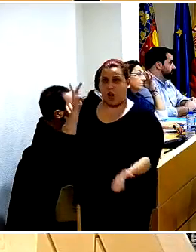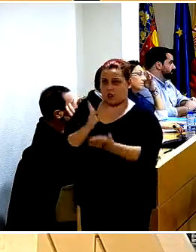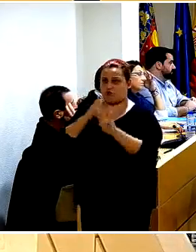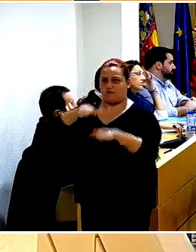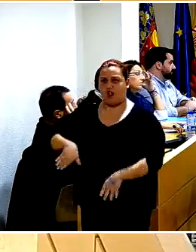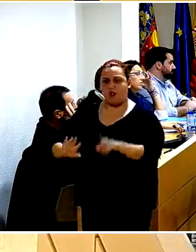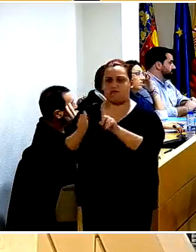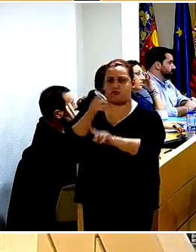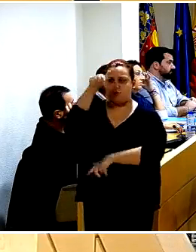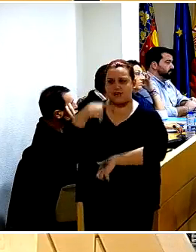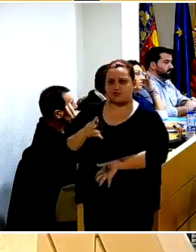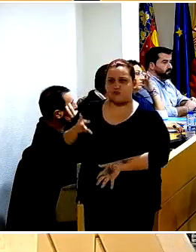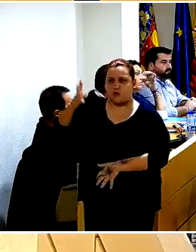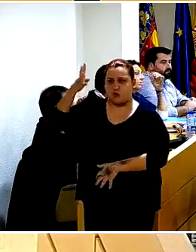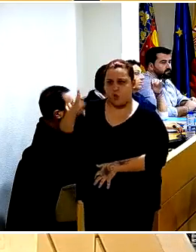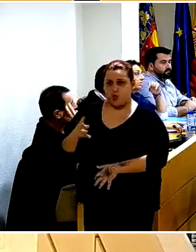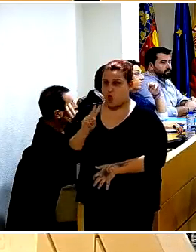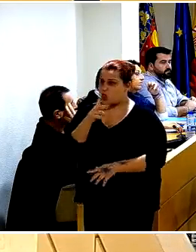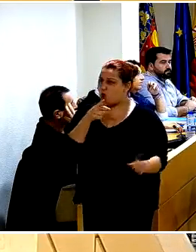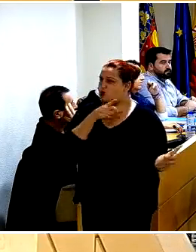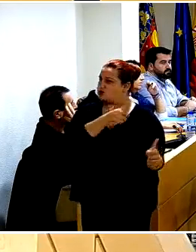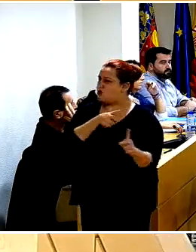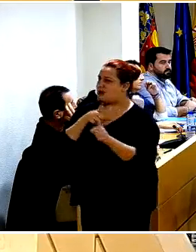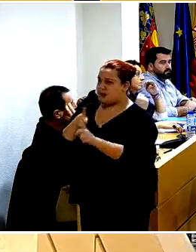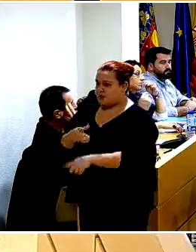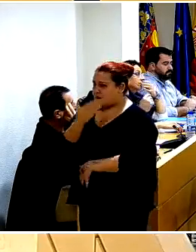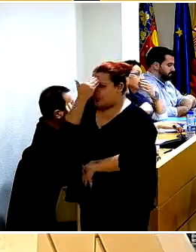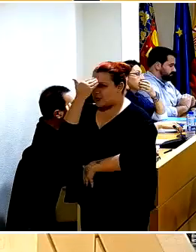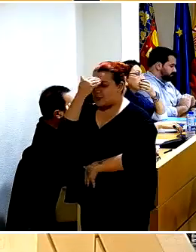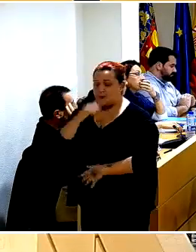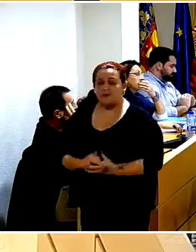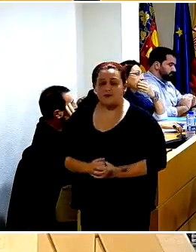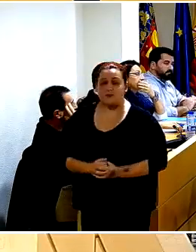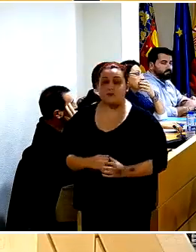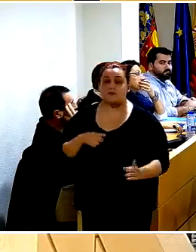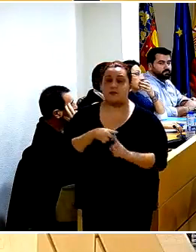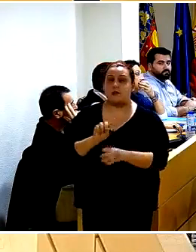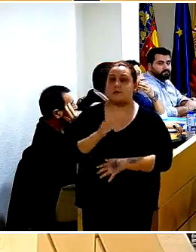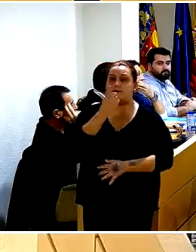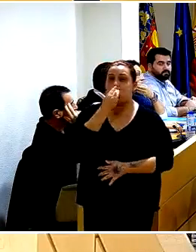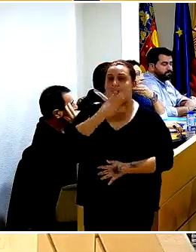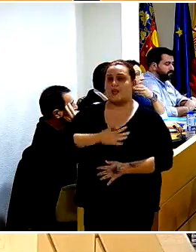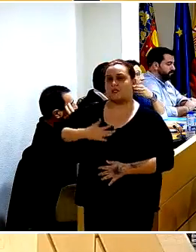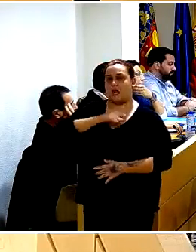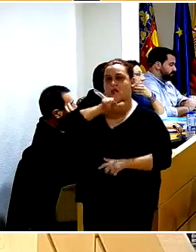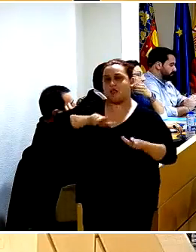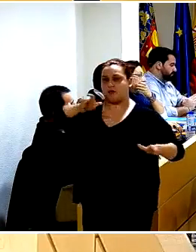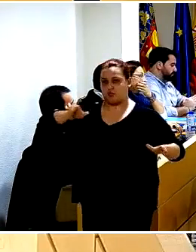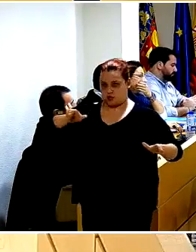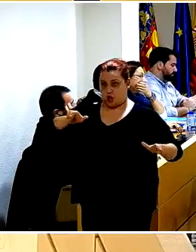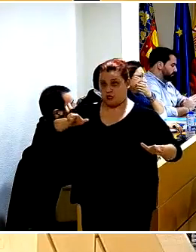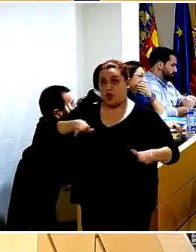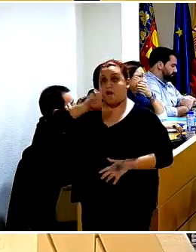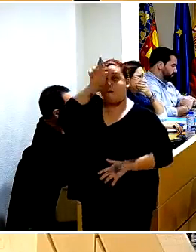legislatura. Tenim dos objectius prioritaris, que són el benestar de les persones i preservar el